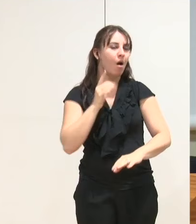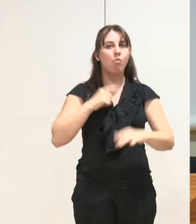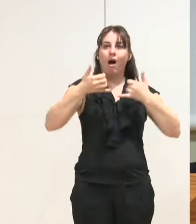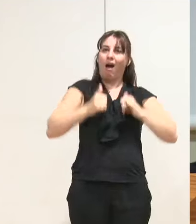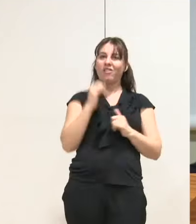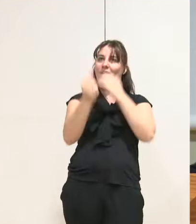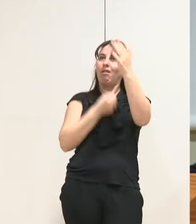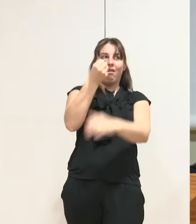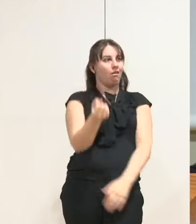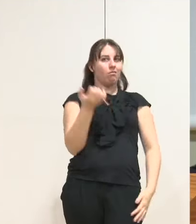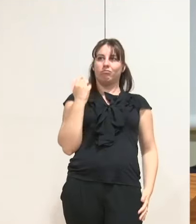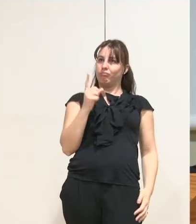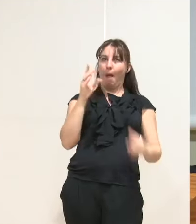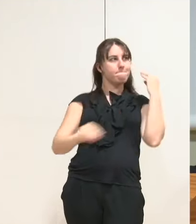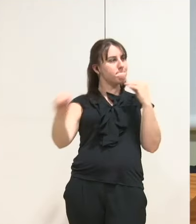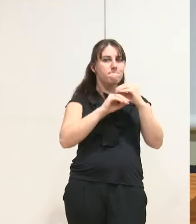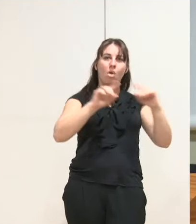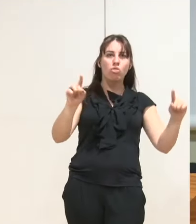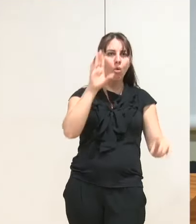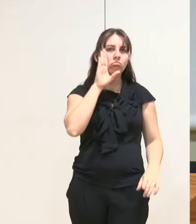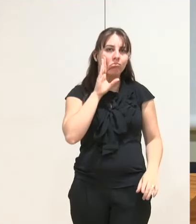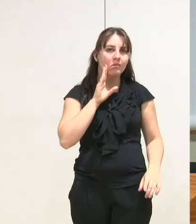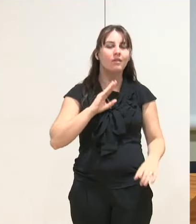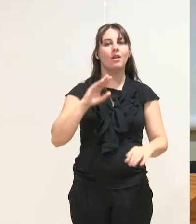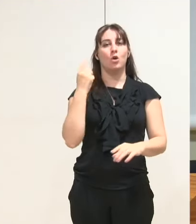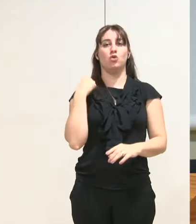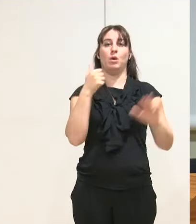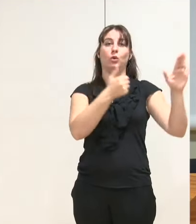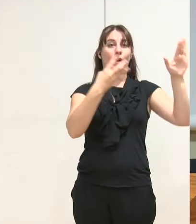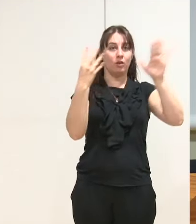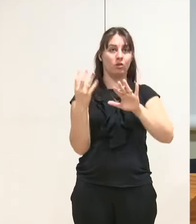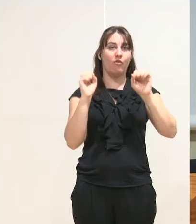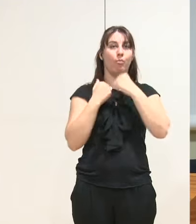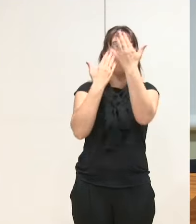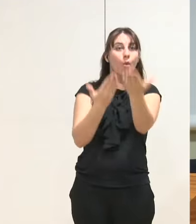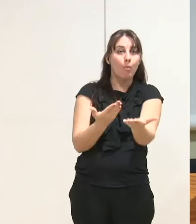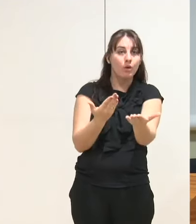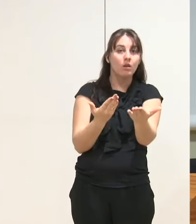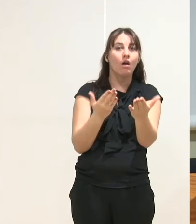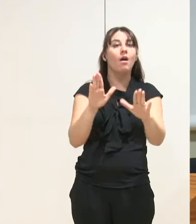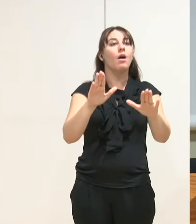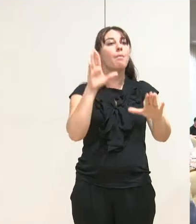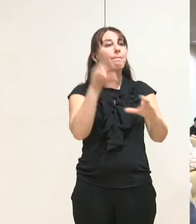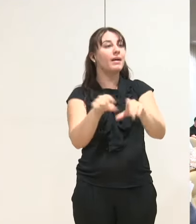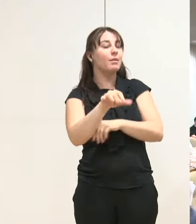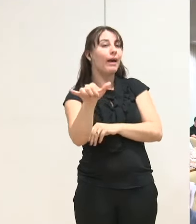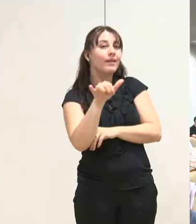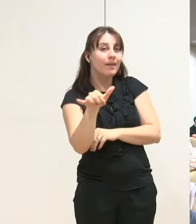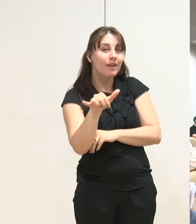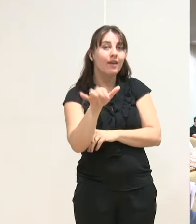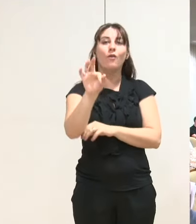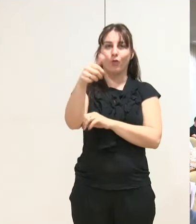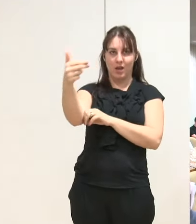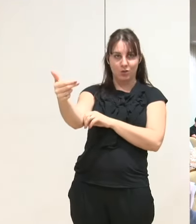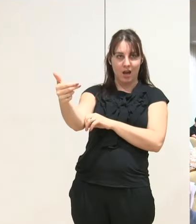assis à la fin du conseil donc je mets la délibération numéro 69 au voix qui ne prend pas part au vote le Front